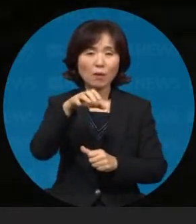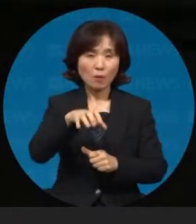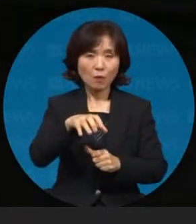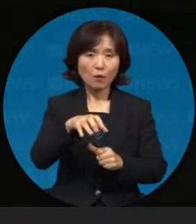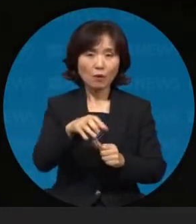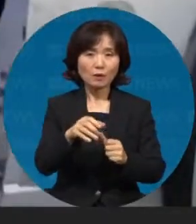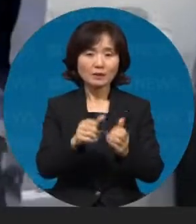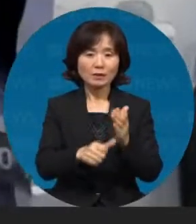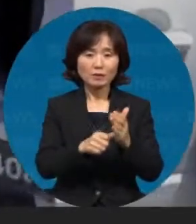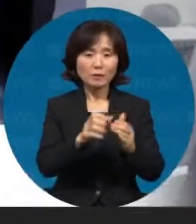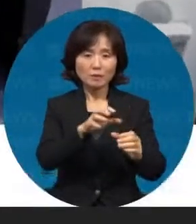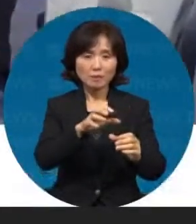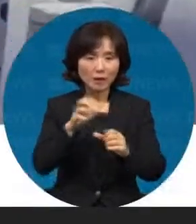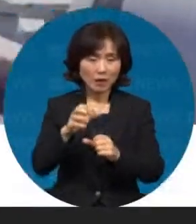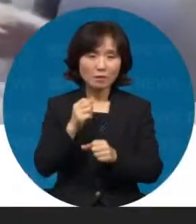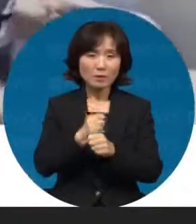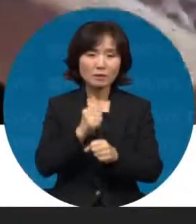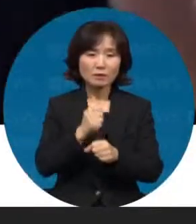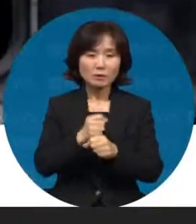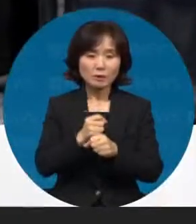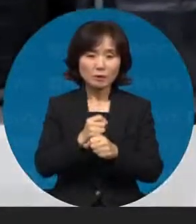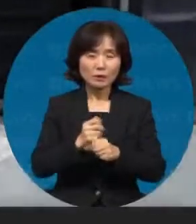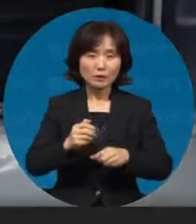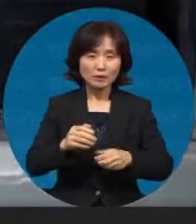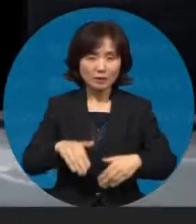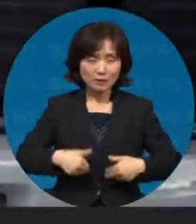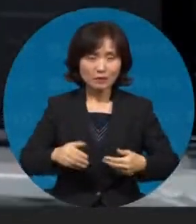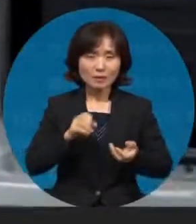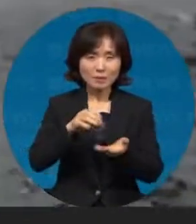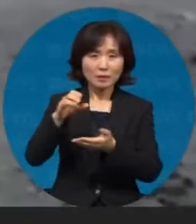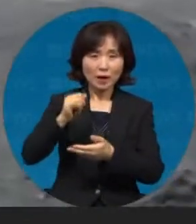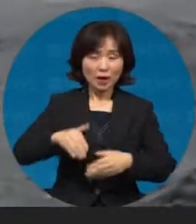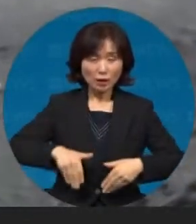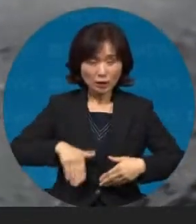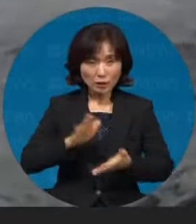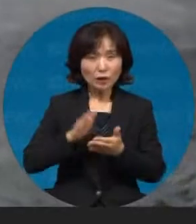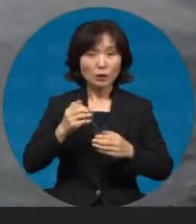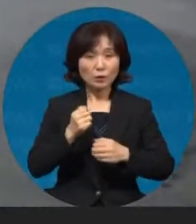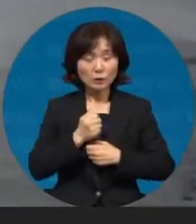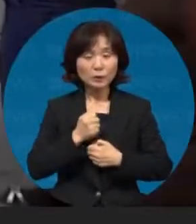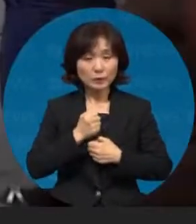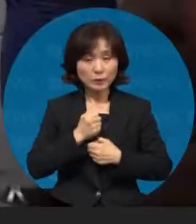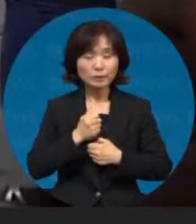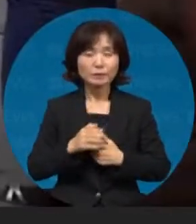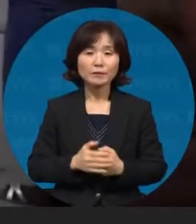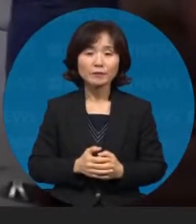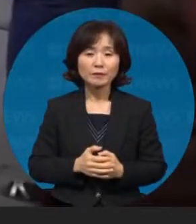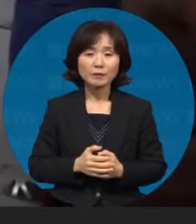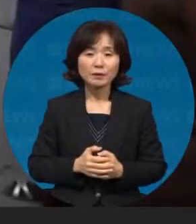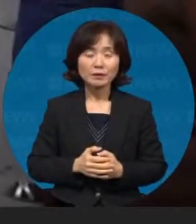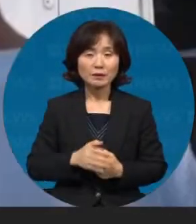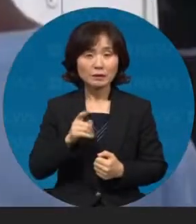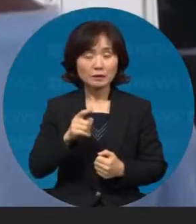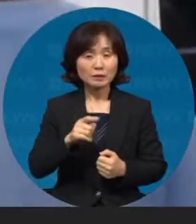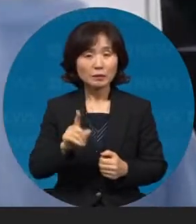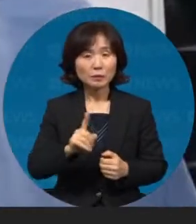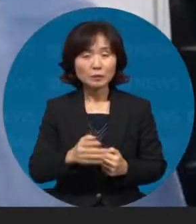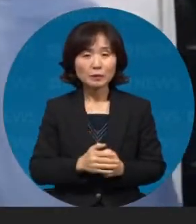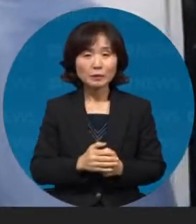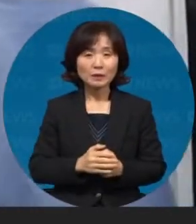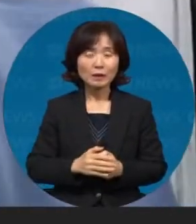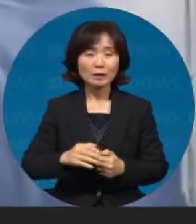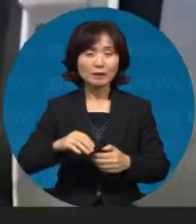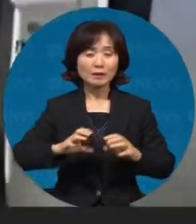고집합니다. Too hot. I don't want you to burn your hand. 셰프들의 구호 단체 월드 센트럴 키친이 재난이 발생한